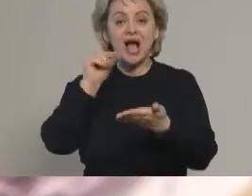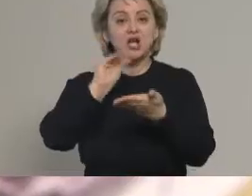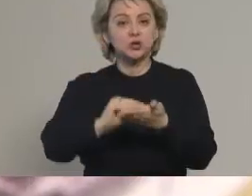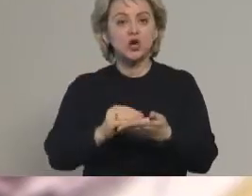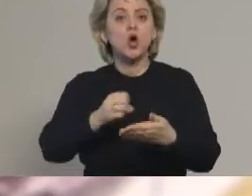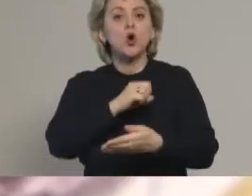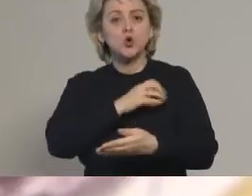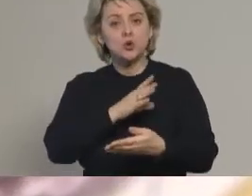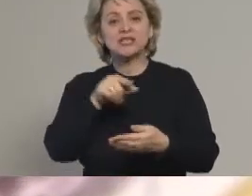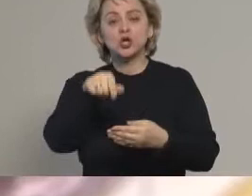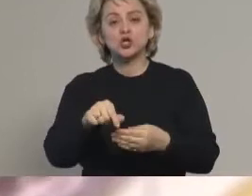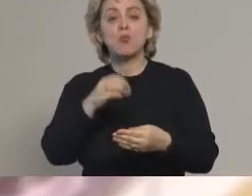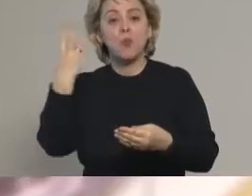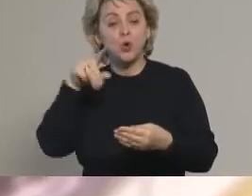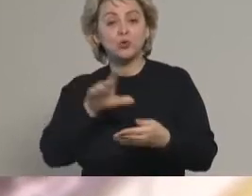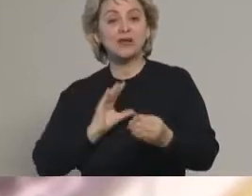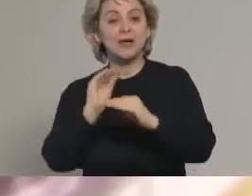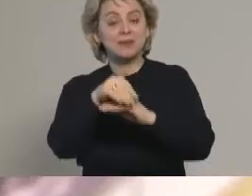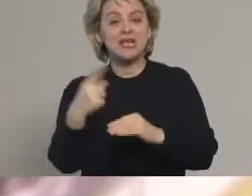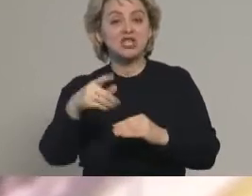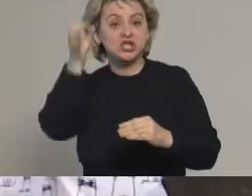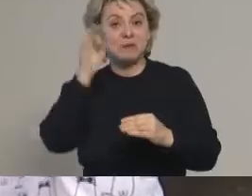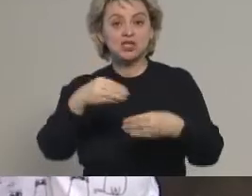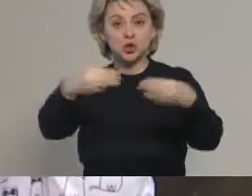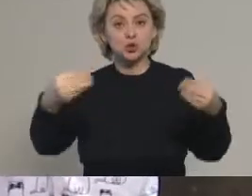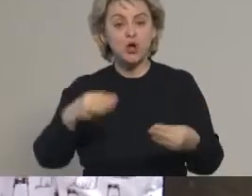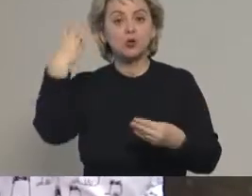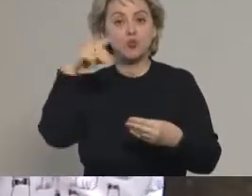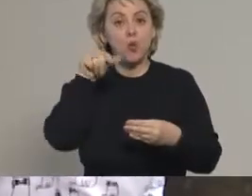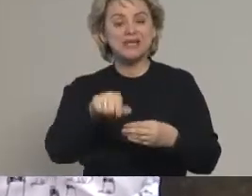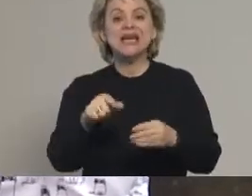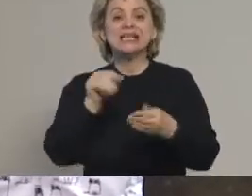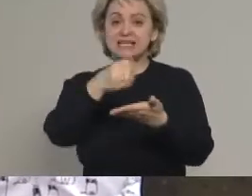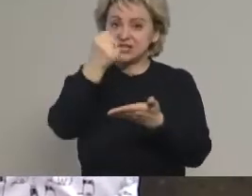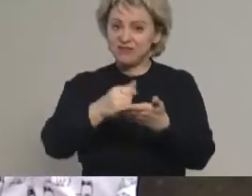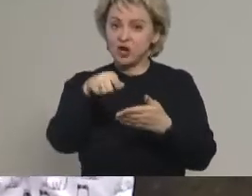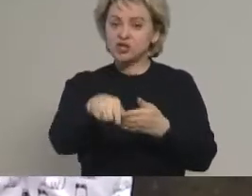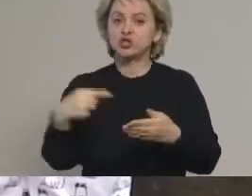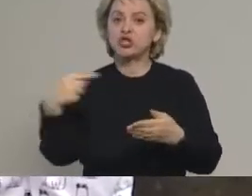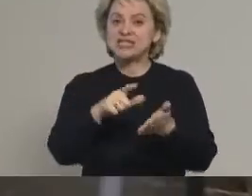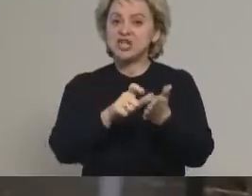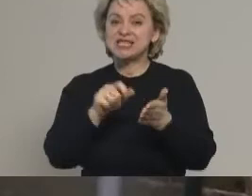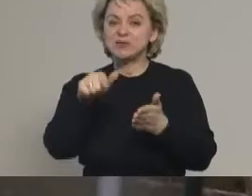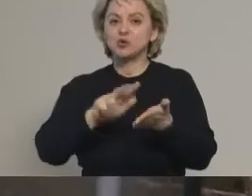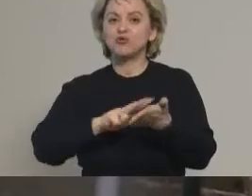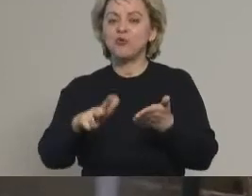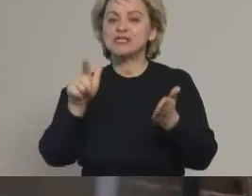моды» – это было приложение к одному из первых немецких журналов мод. Здесь факсимильное издание